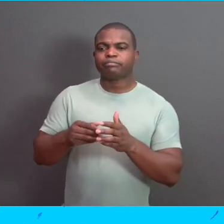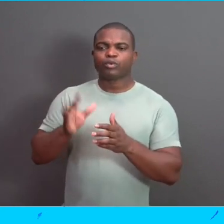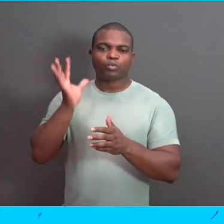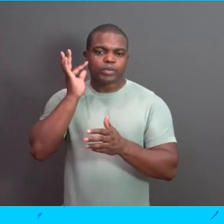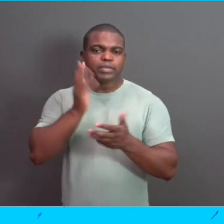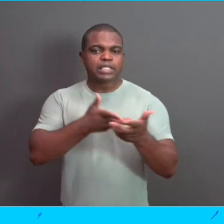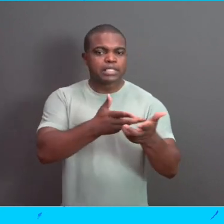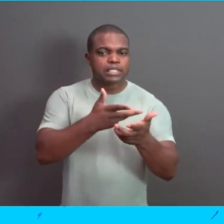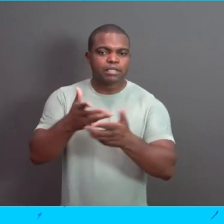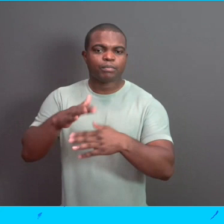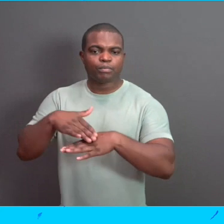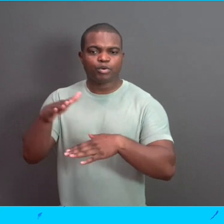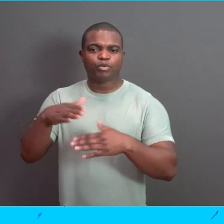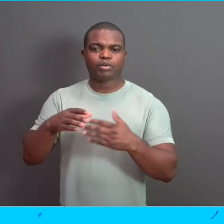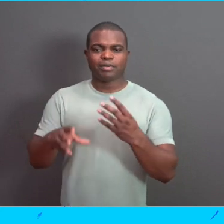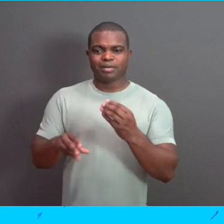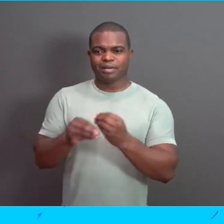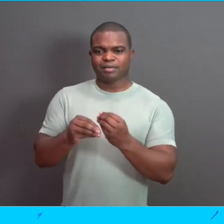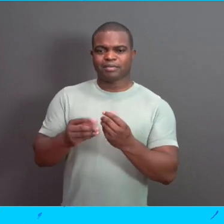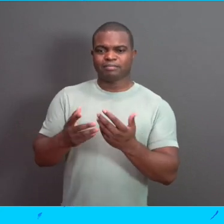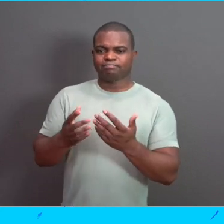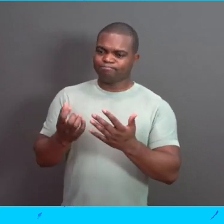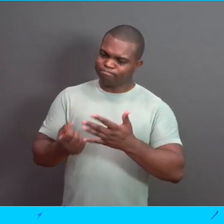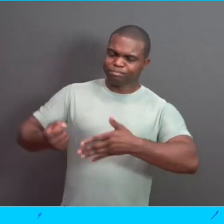eux. Et aussi